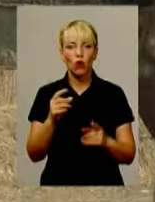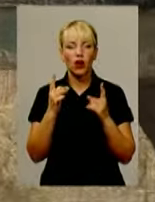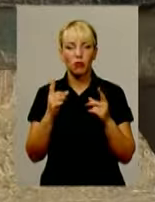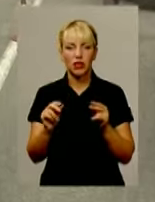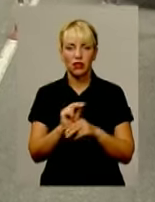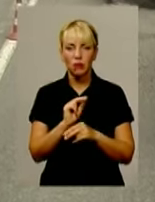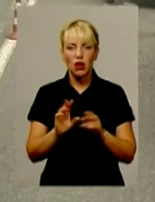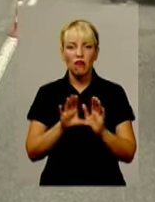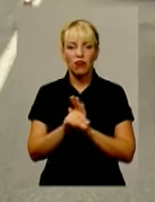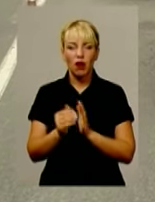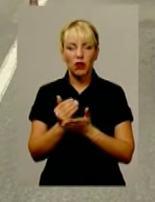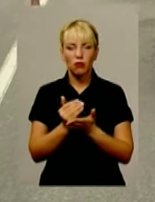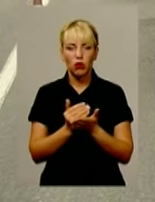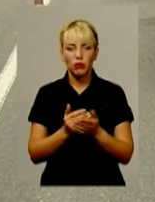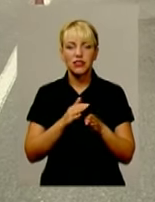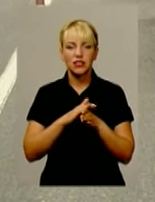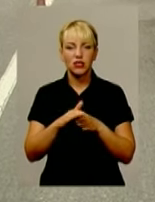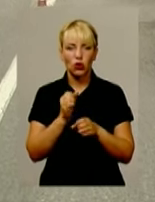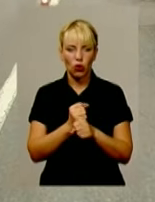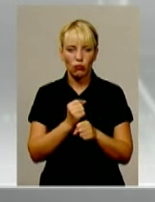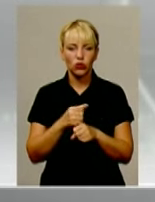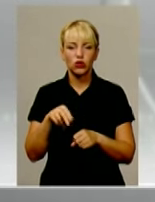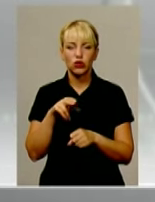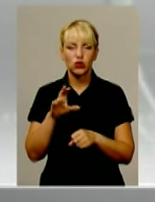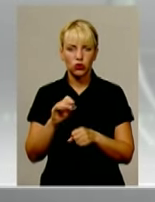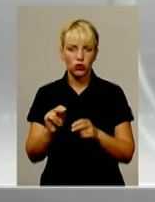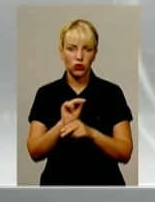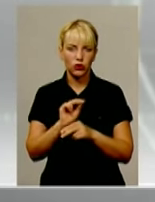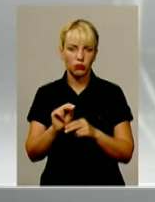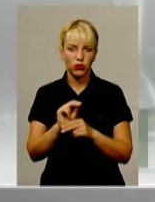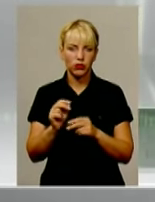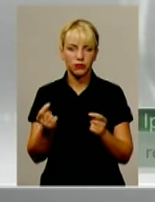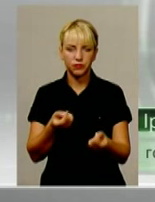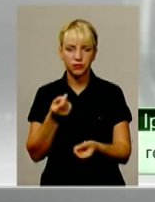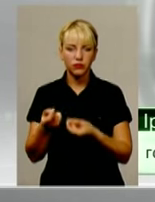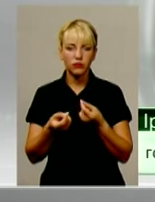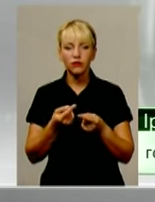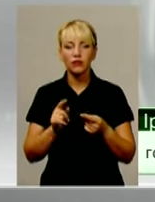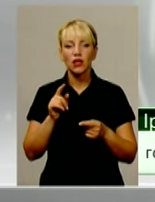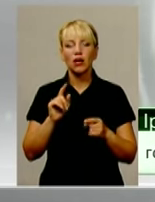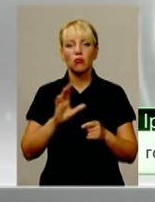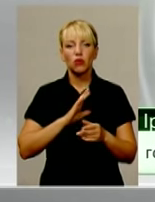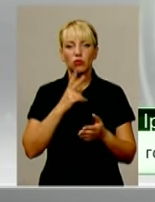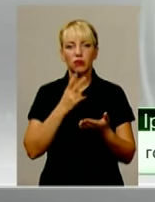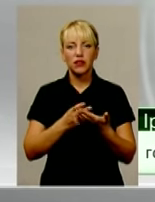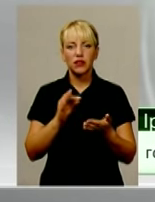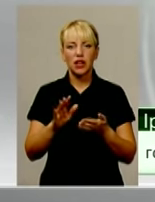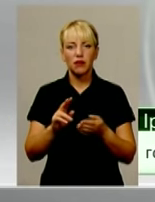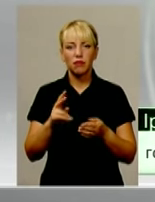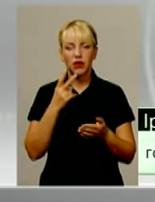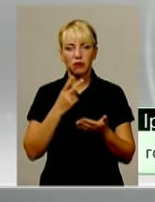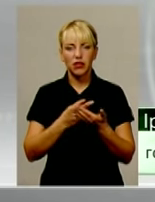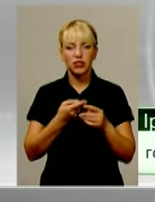програми здійснюються роботи з підтримання належного стану доріг. Було передбачено на фінансування цієї програми